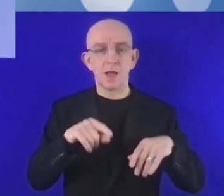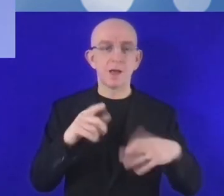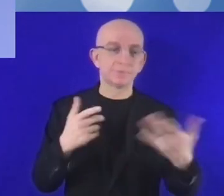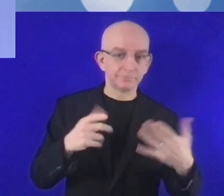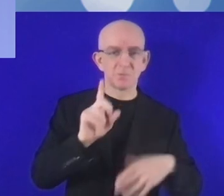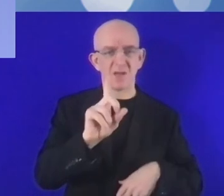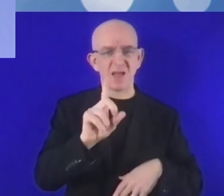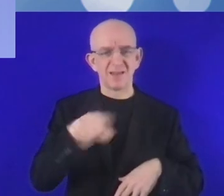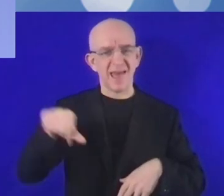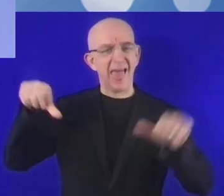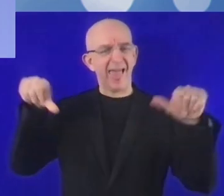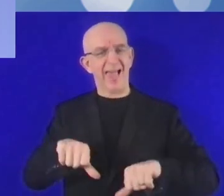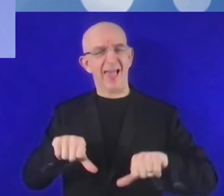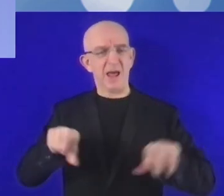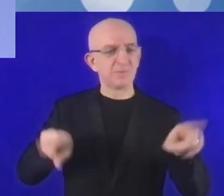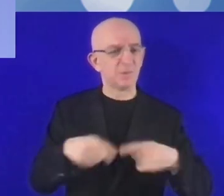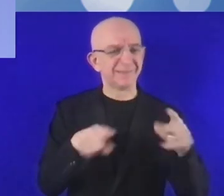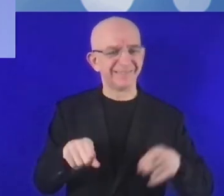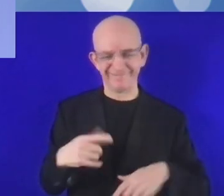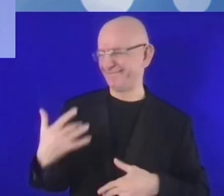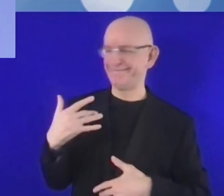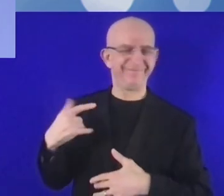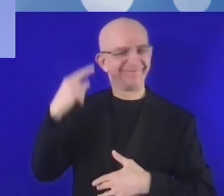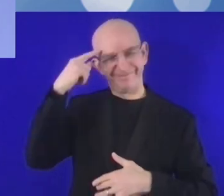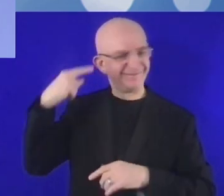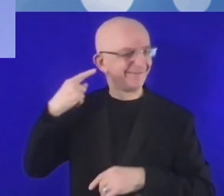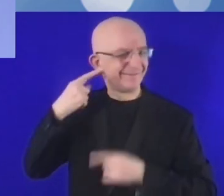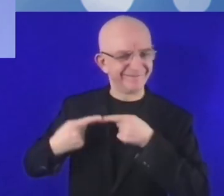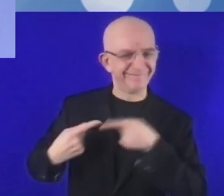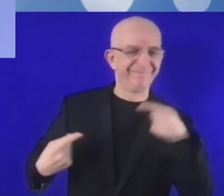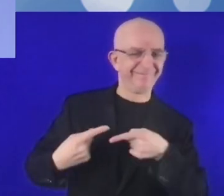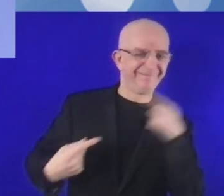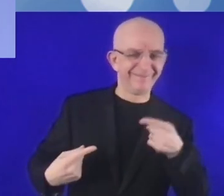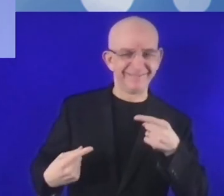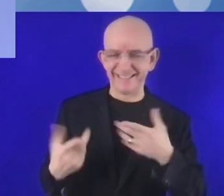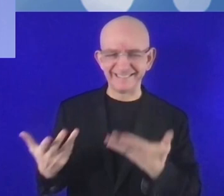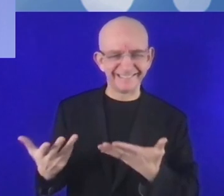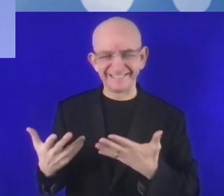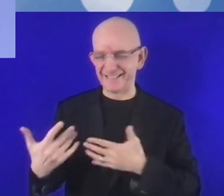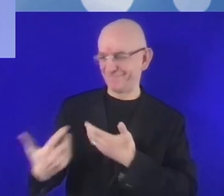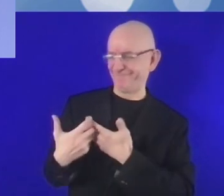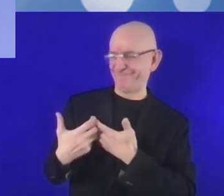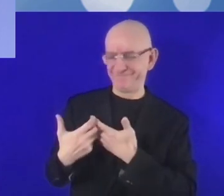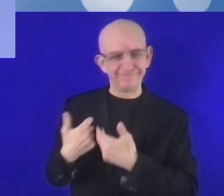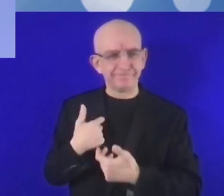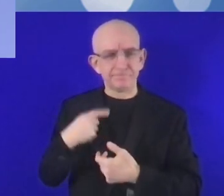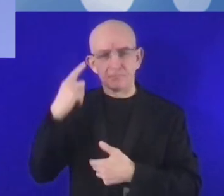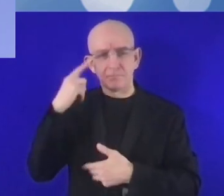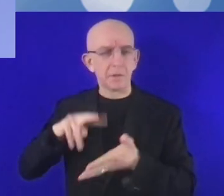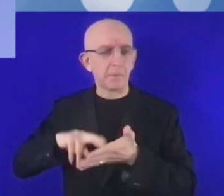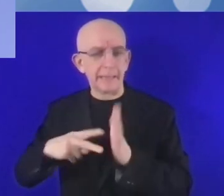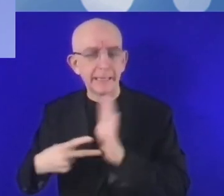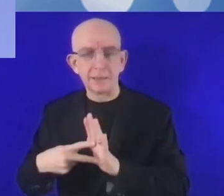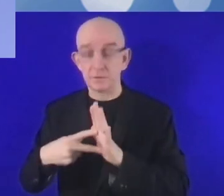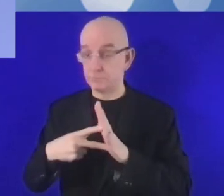это знаем, то почему бы нам общаться при помощи музыки низкого, плохого качества,